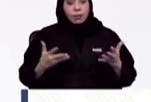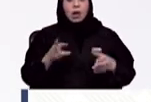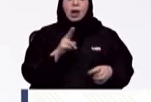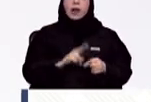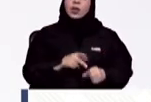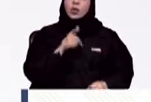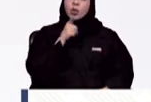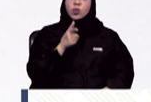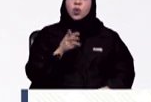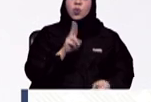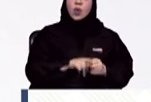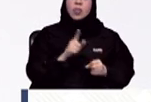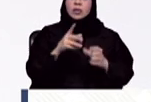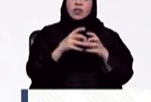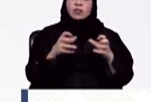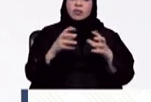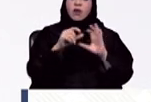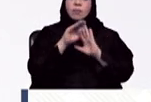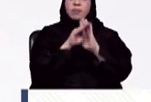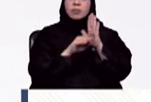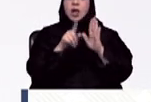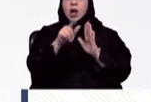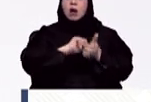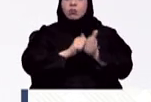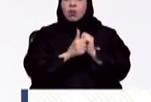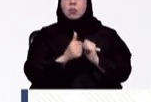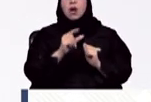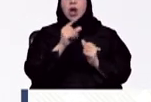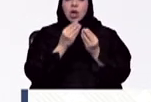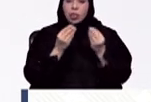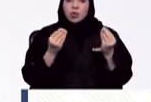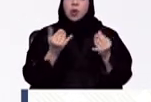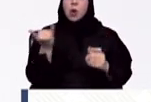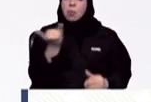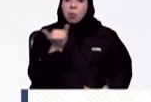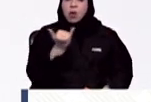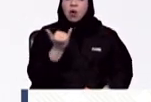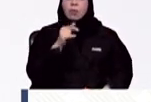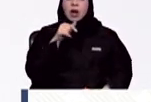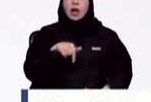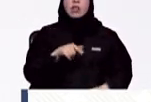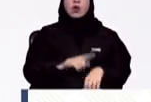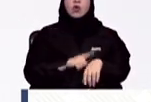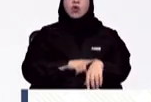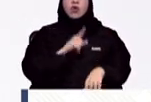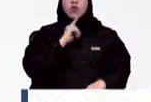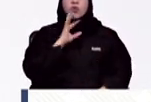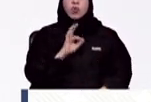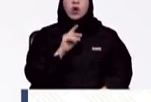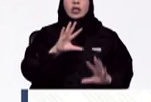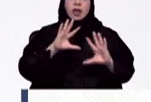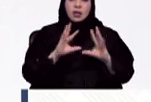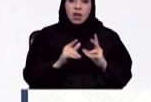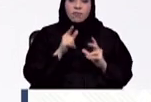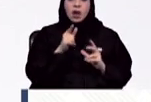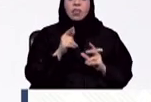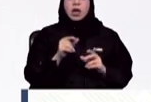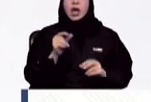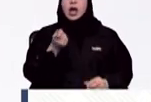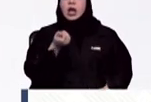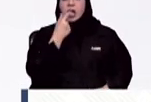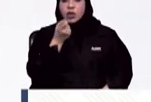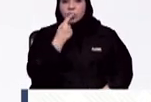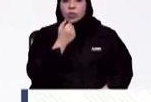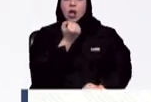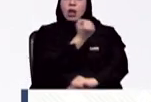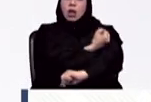اللي تطرقت إليها هذه المبادرة وجدا جدا مهمة خصوصا في الوقت الحاضر, اللي هي توفير وصناعة الأدوية